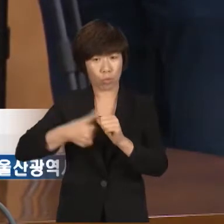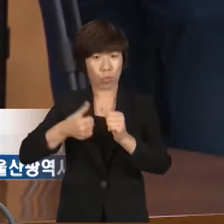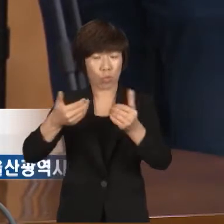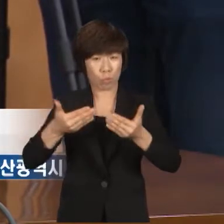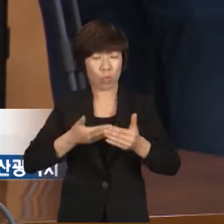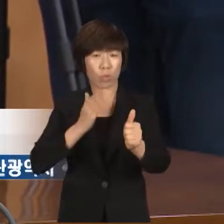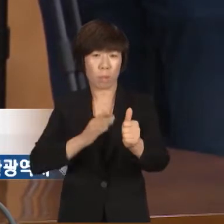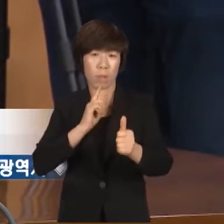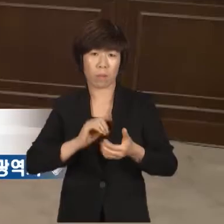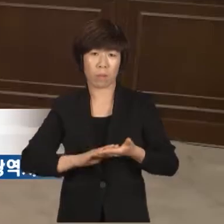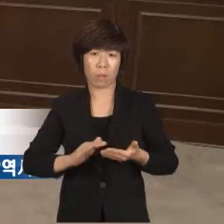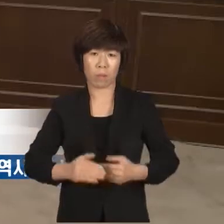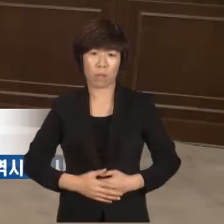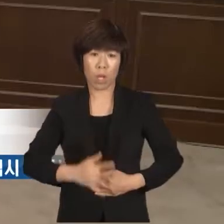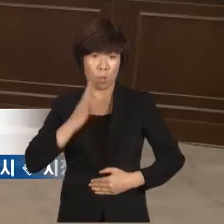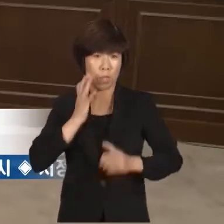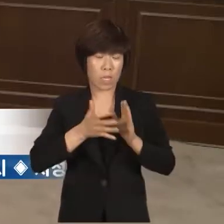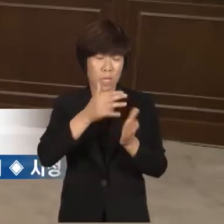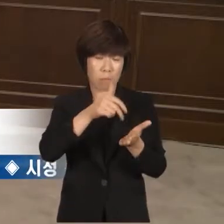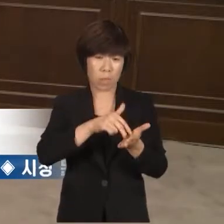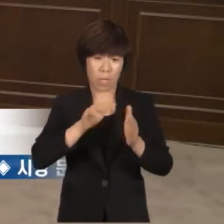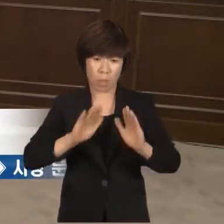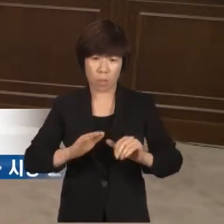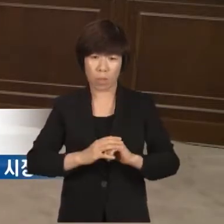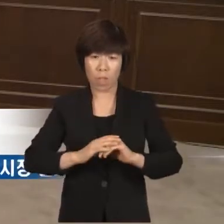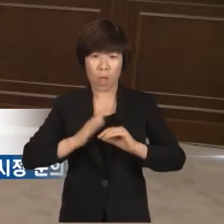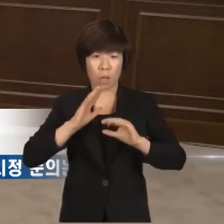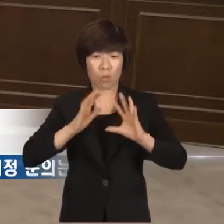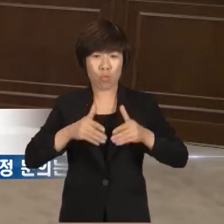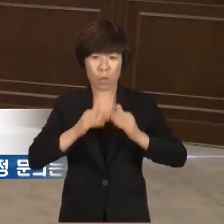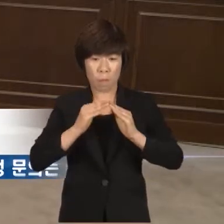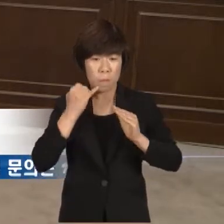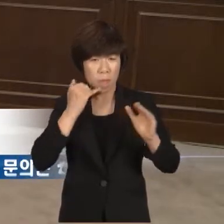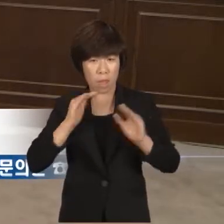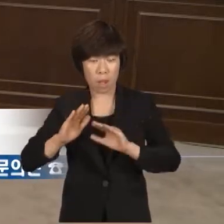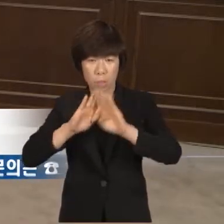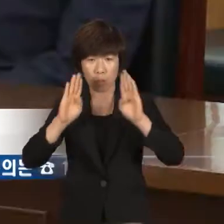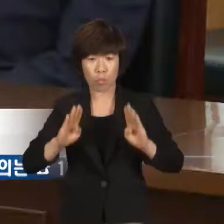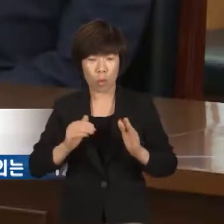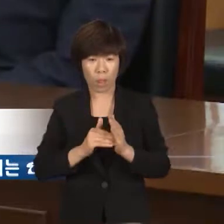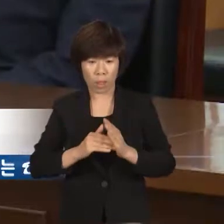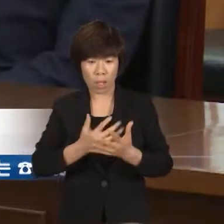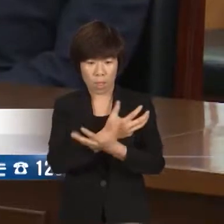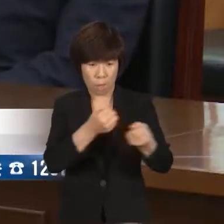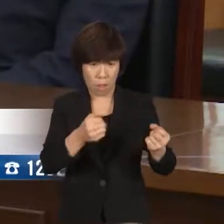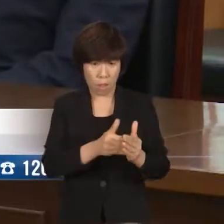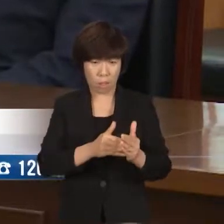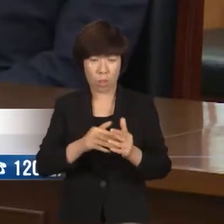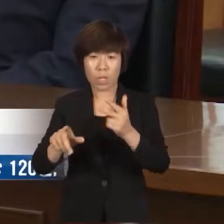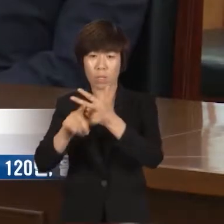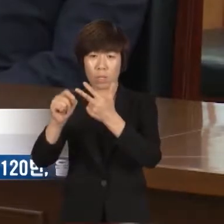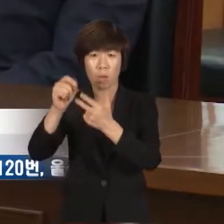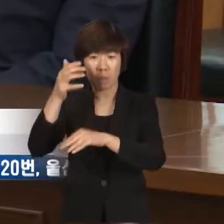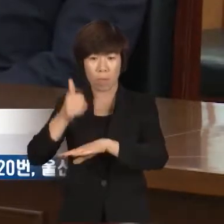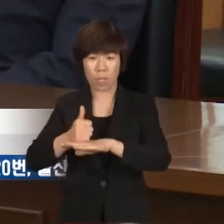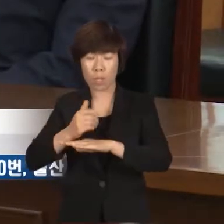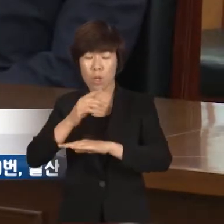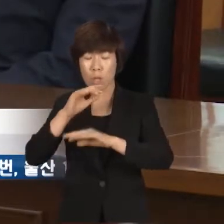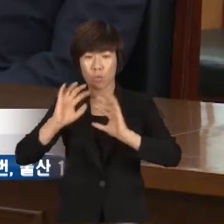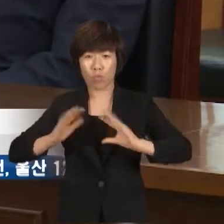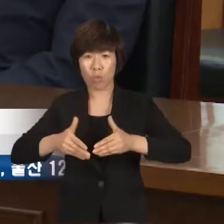당부한다고 전했습니다. 한편 울산시는 이번 국립해양박물관과의 건립 지원 협약에 이어 7월